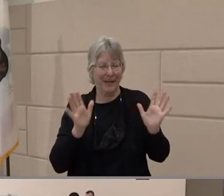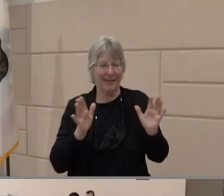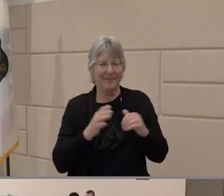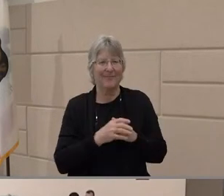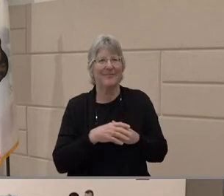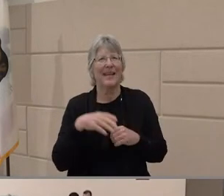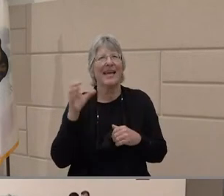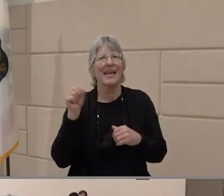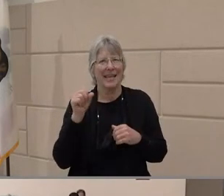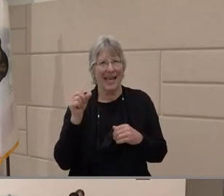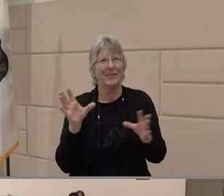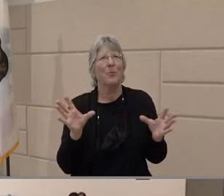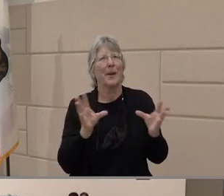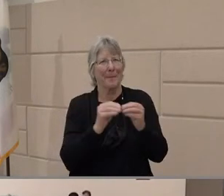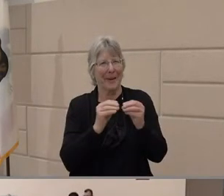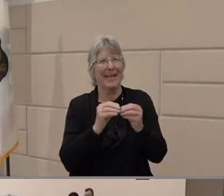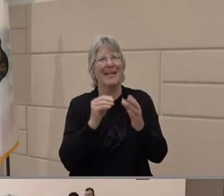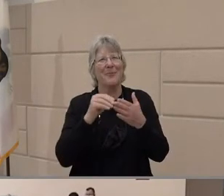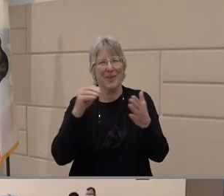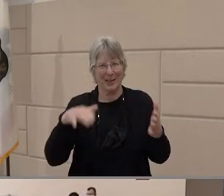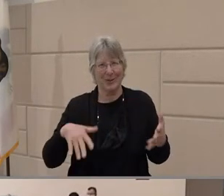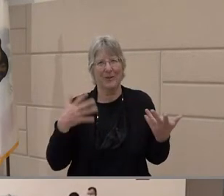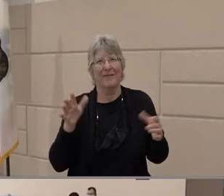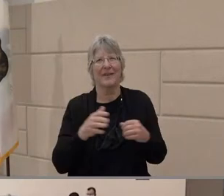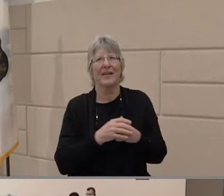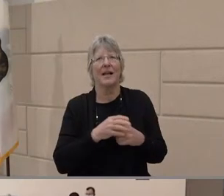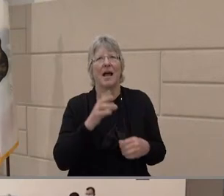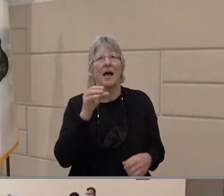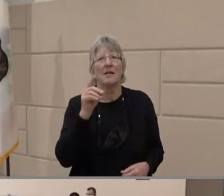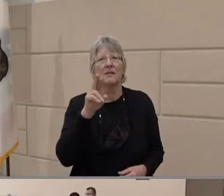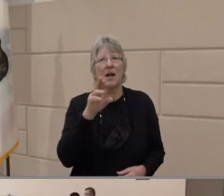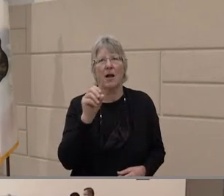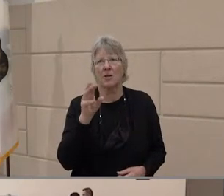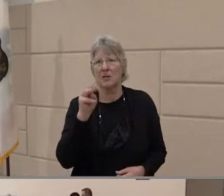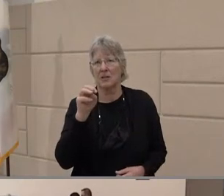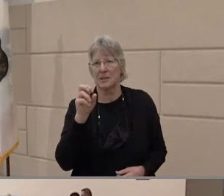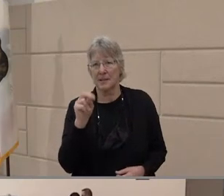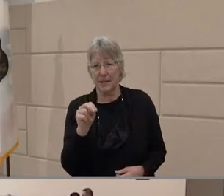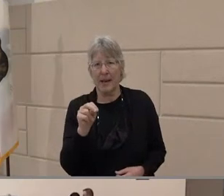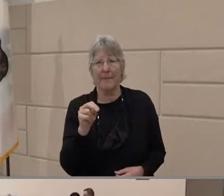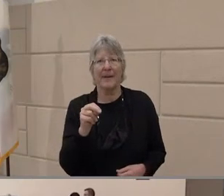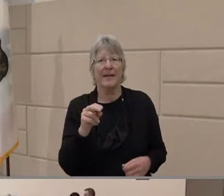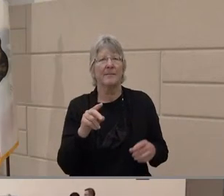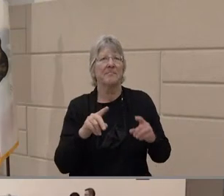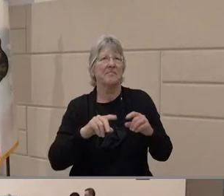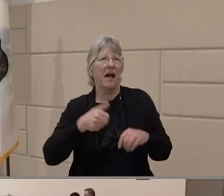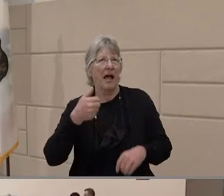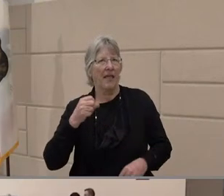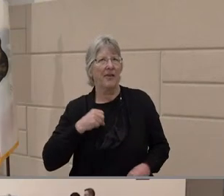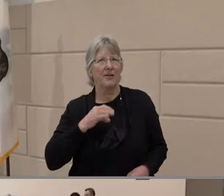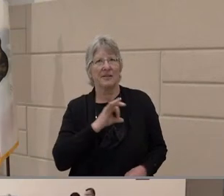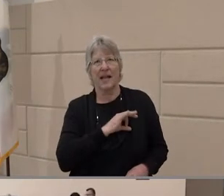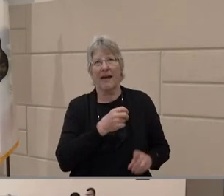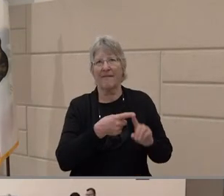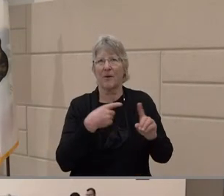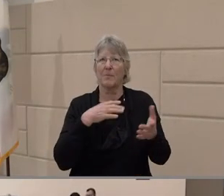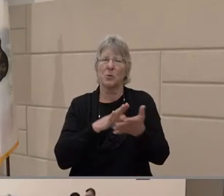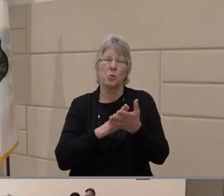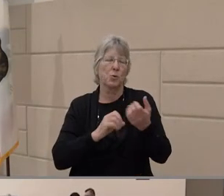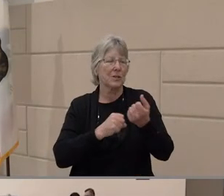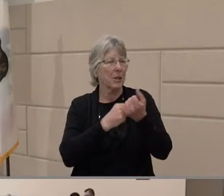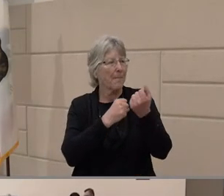ออคุณได้บานรวมลึกเข้มปีจมหน่อยนี่ดร.ไซมอนบุคลากรทัวร์กา